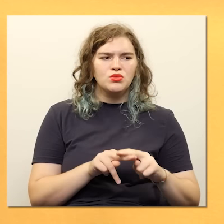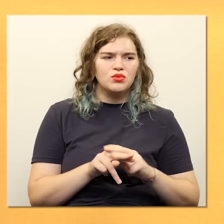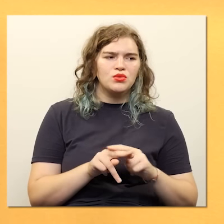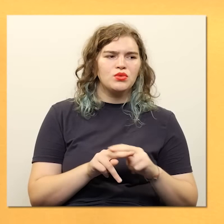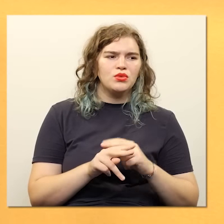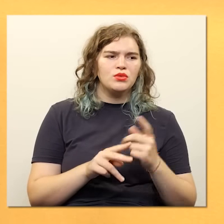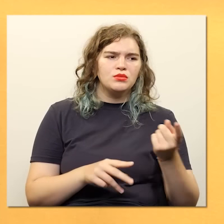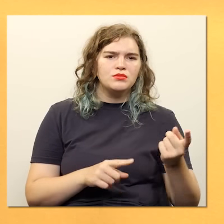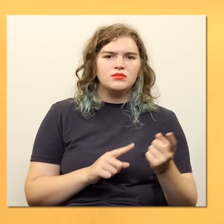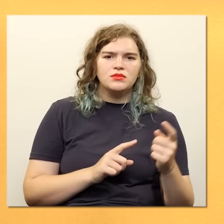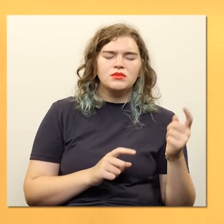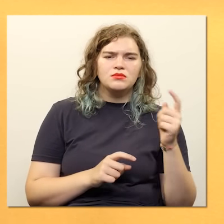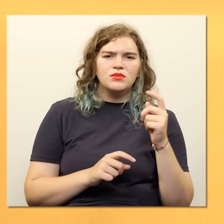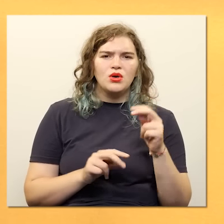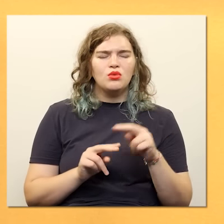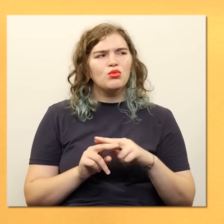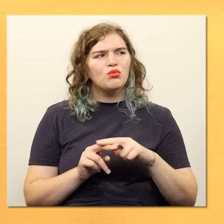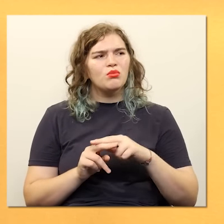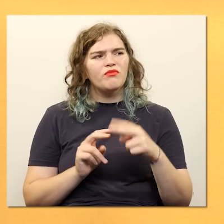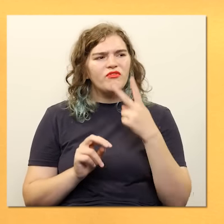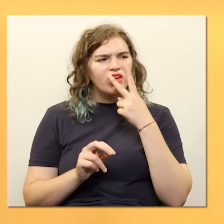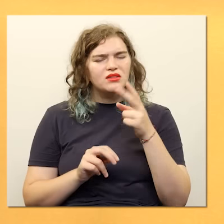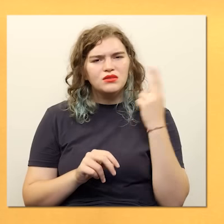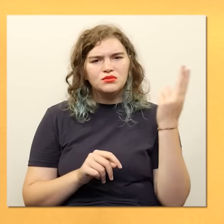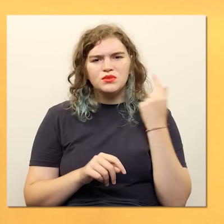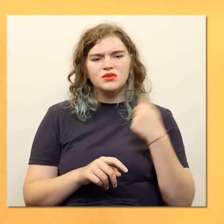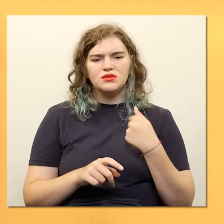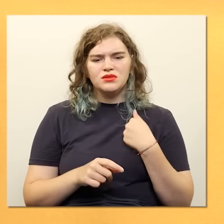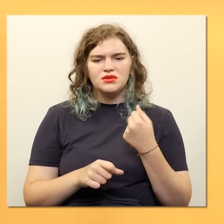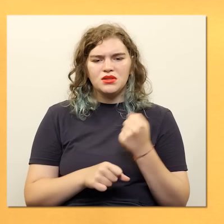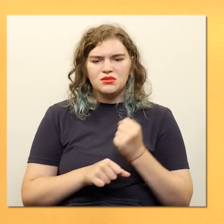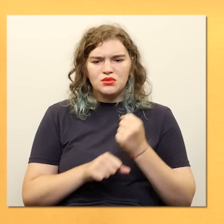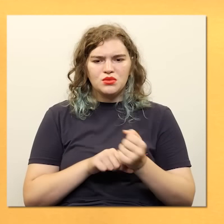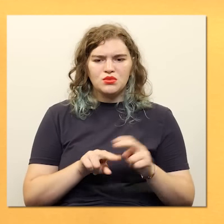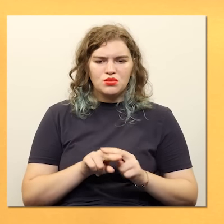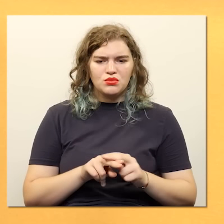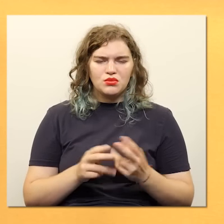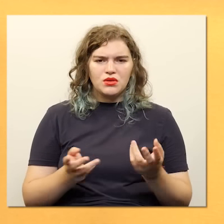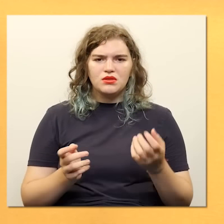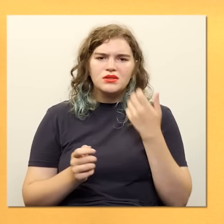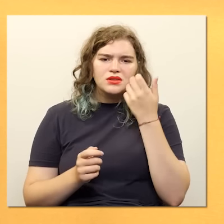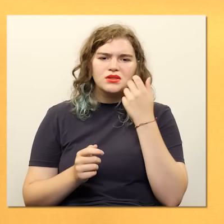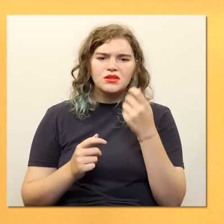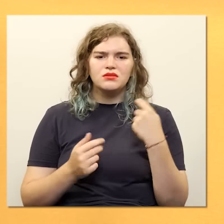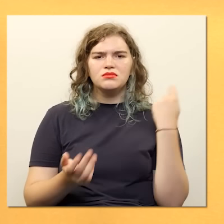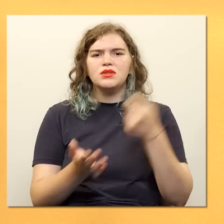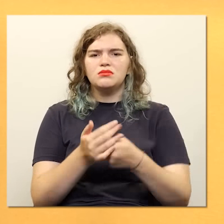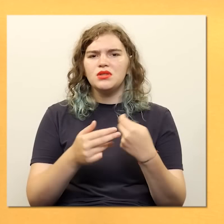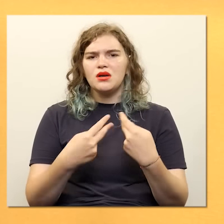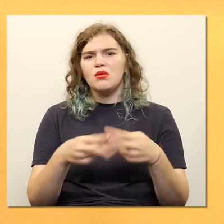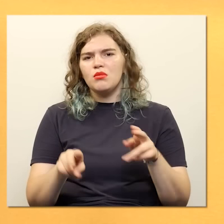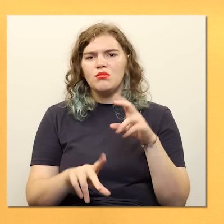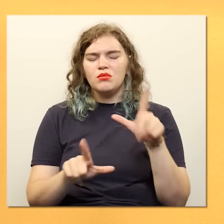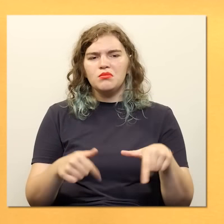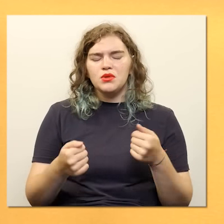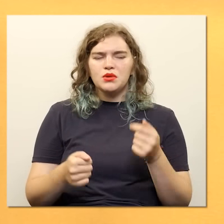oare cum va vedea, cum vede Dumnezeu lucrarea asta? Când îmi va răsplăti